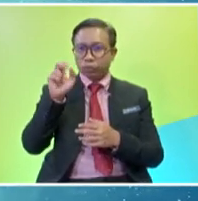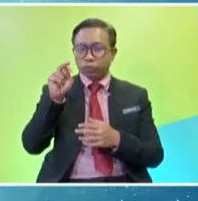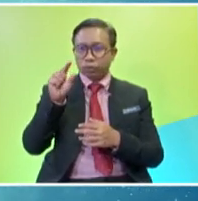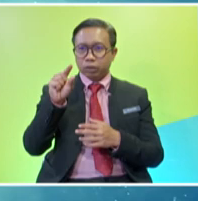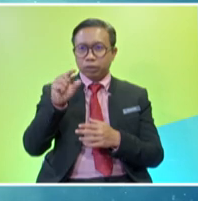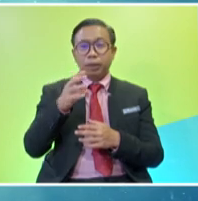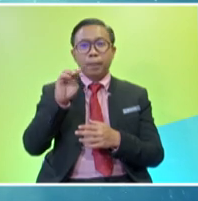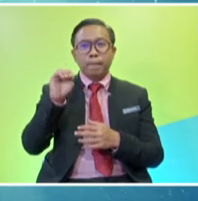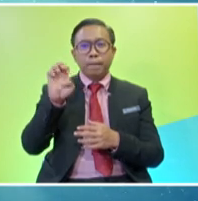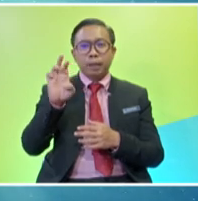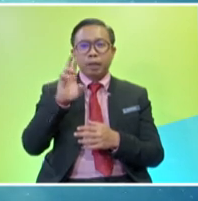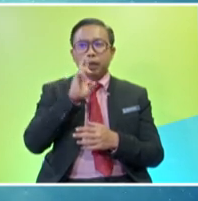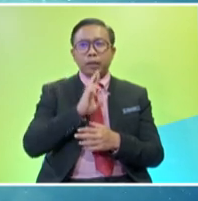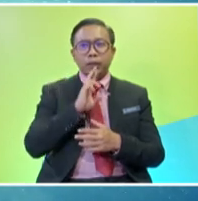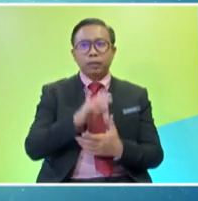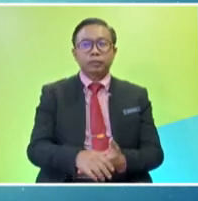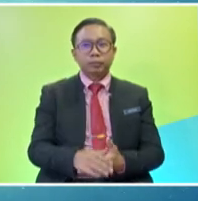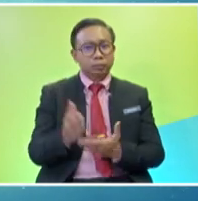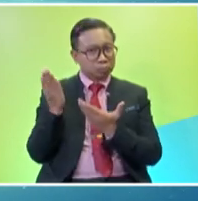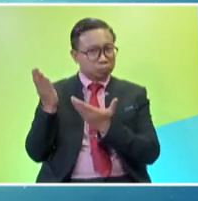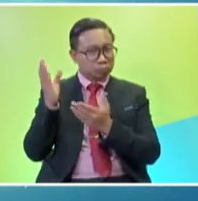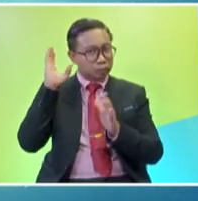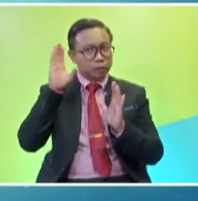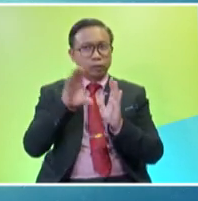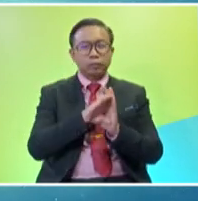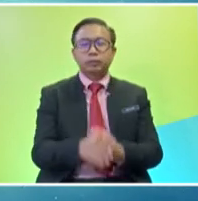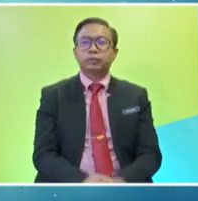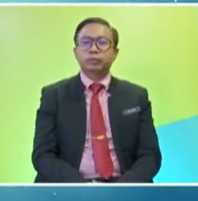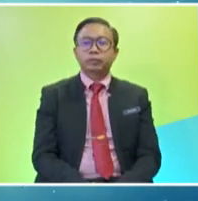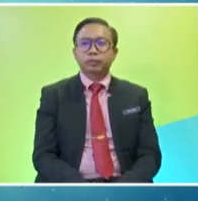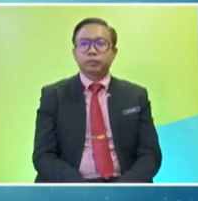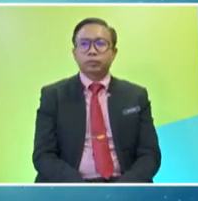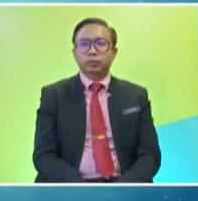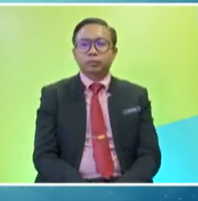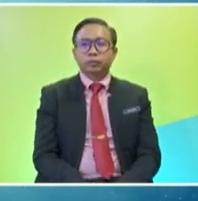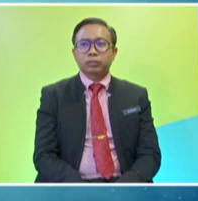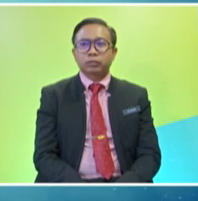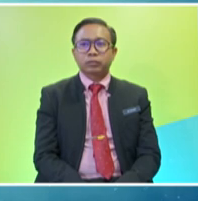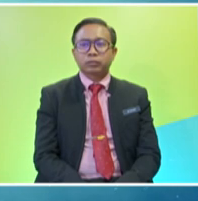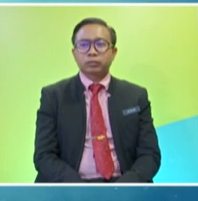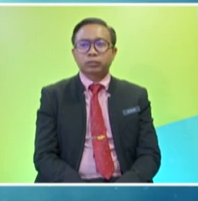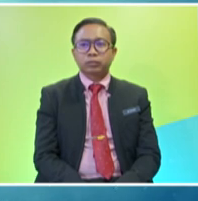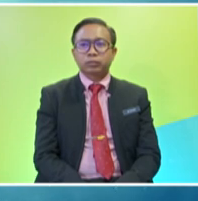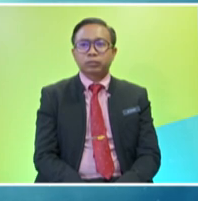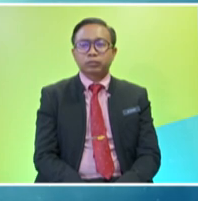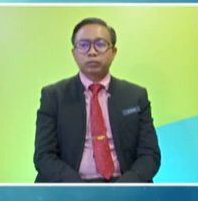musang merah ataupun red Fox oke baik